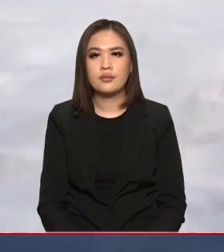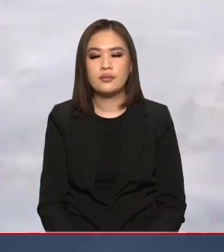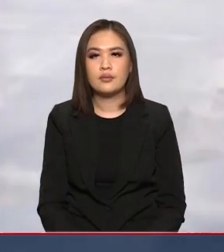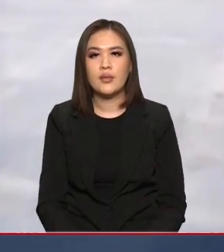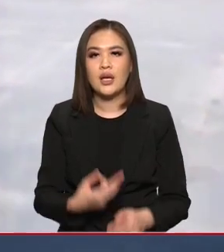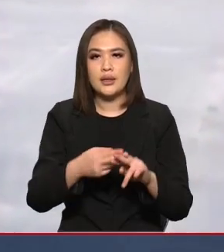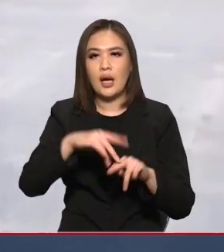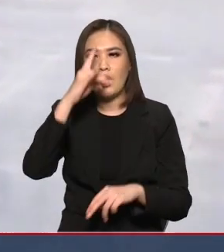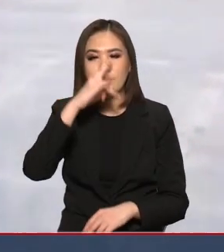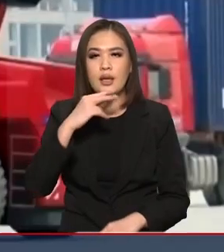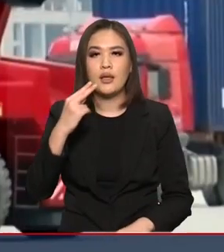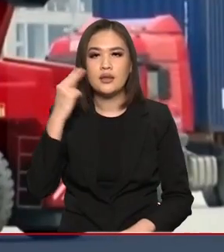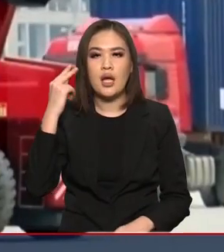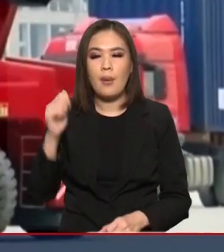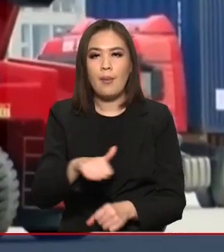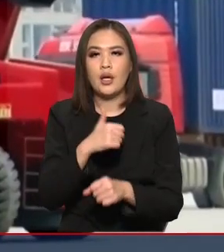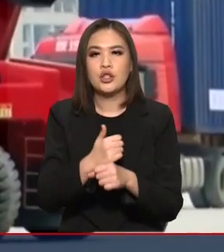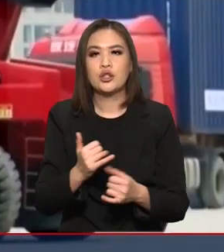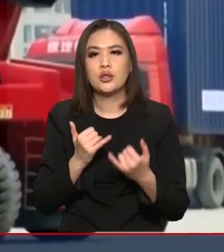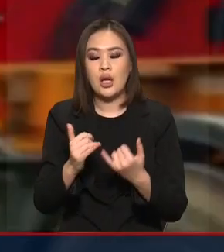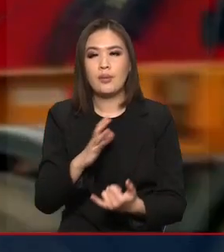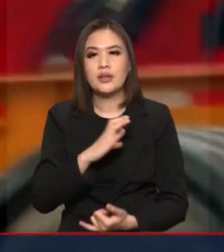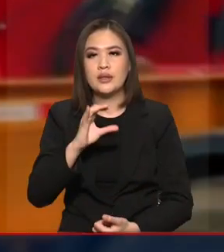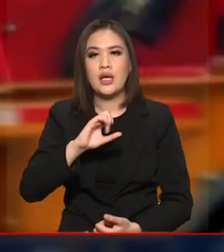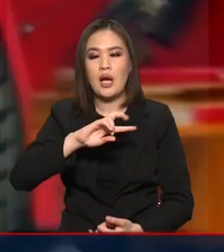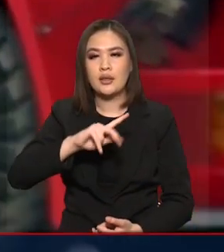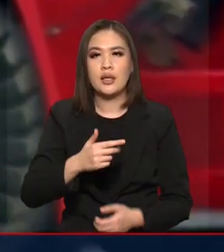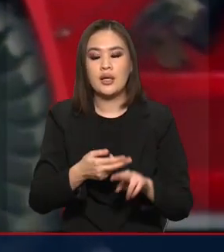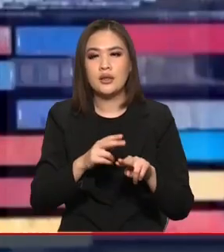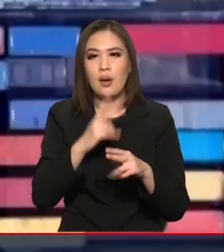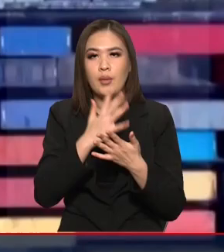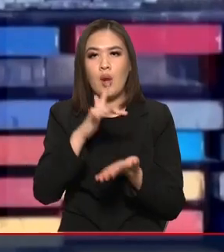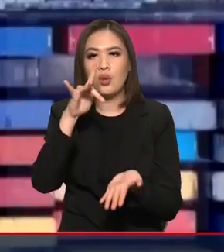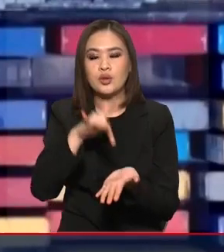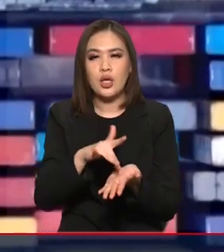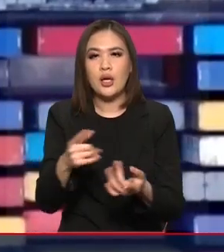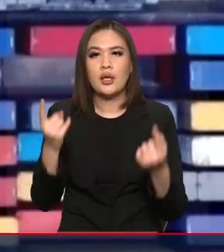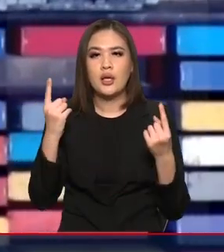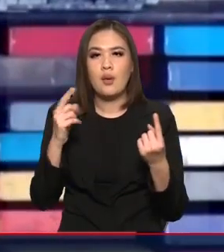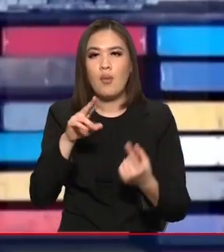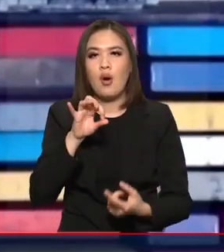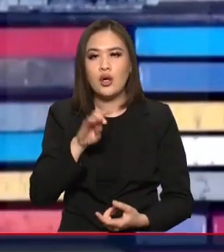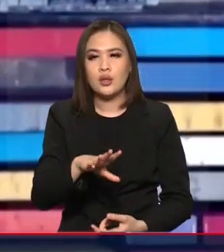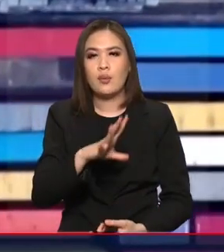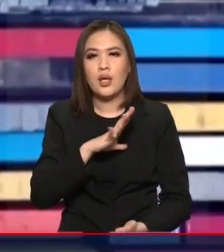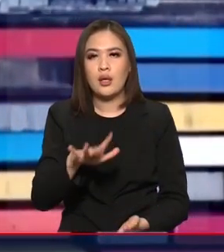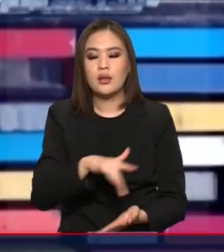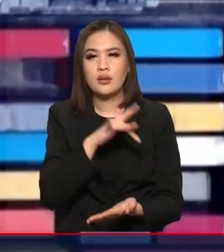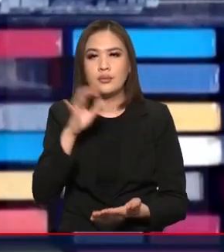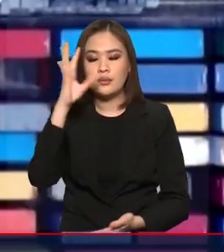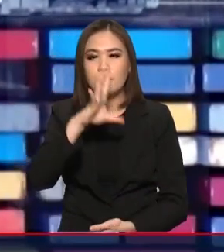Бұл Қазақ-Қытай басшылар келісімінің жемісі. Сиянь Қытайдың транзиттік орталығы және ең ірі құрғақ порты орналасқан қала.